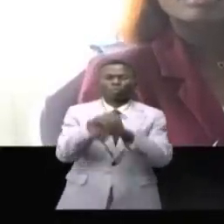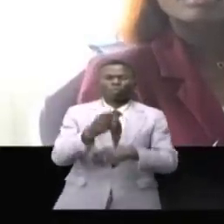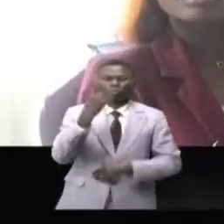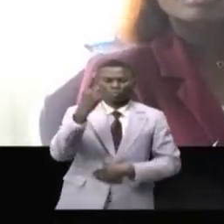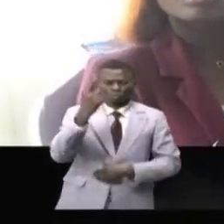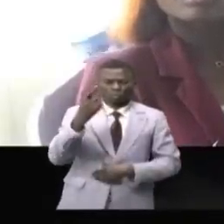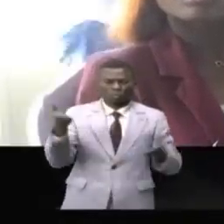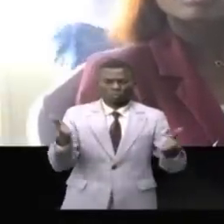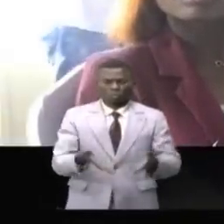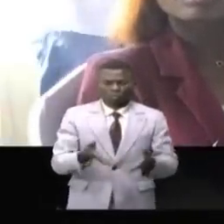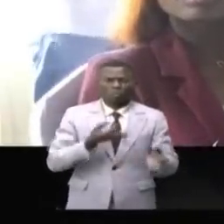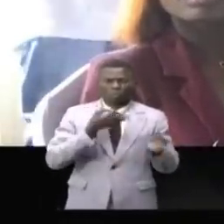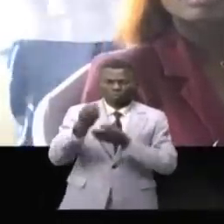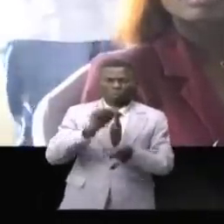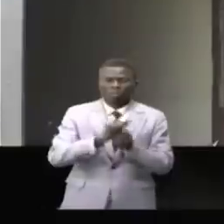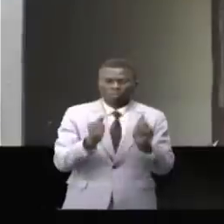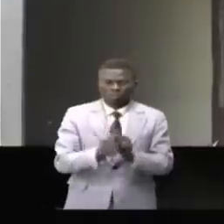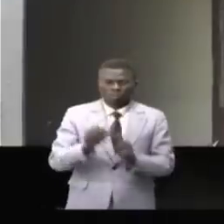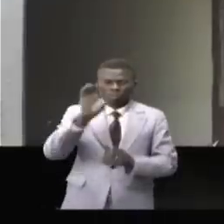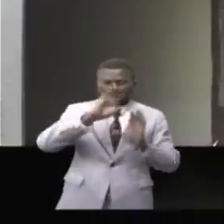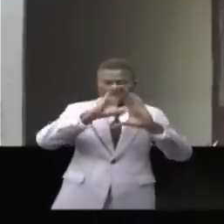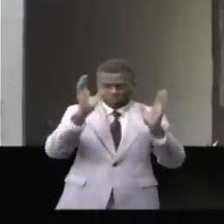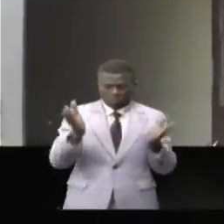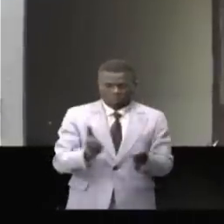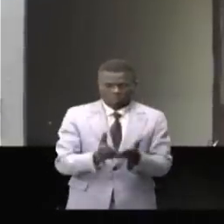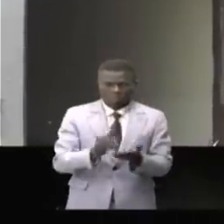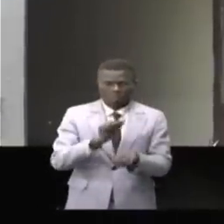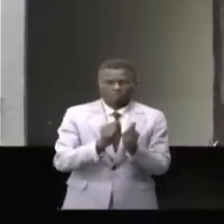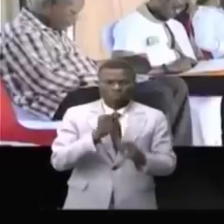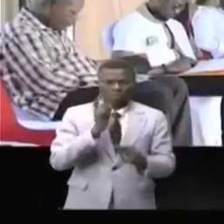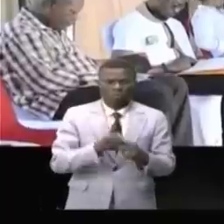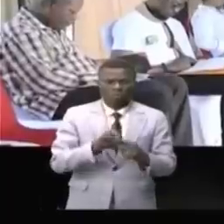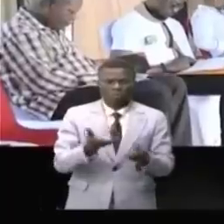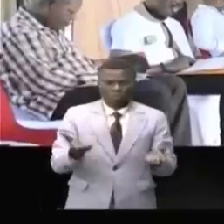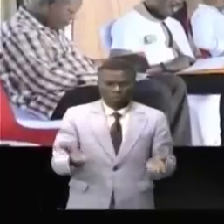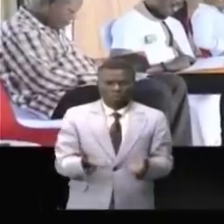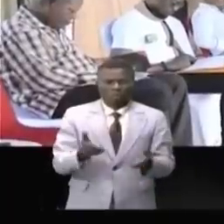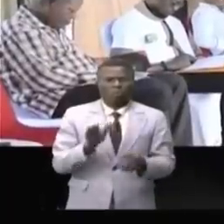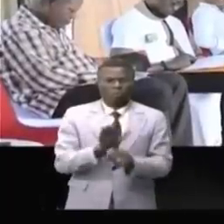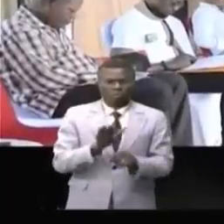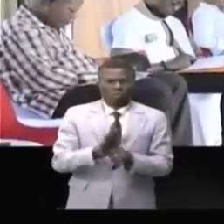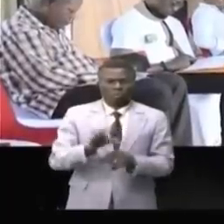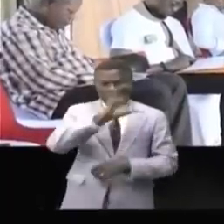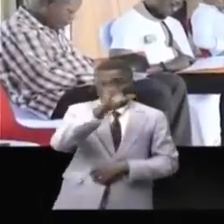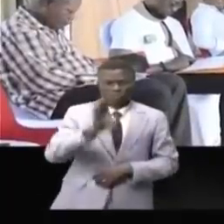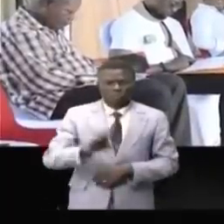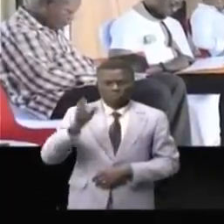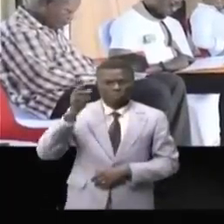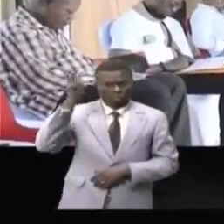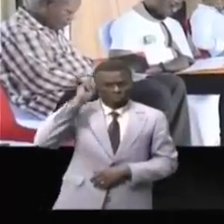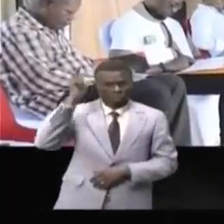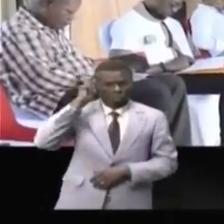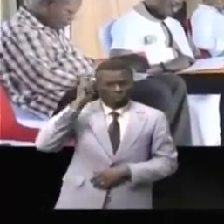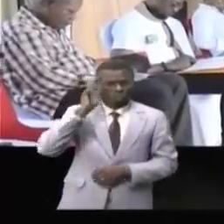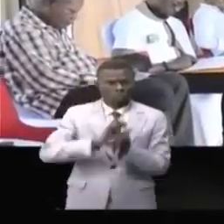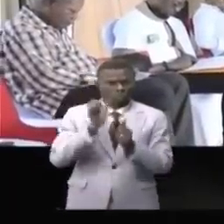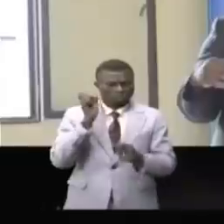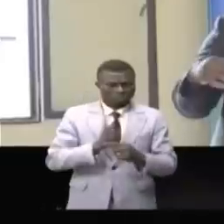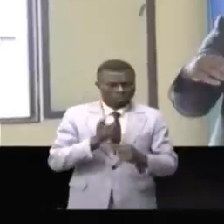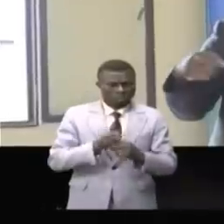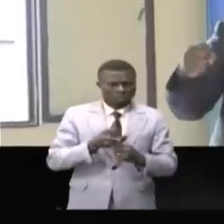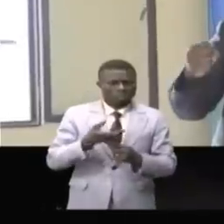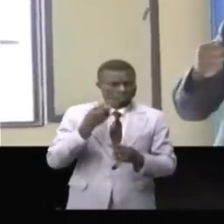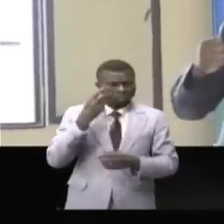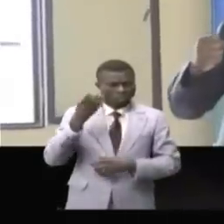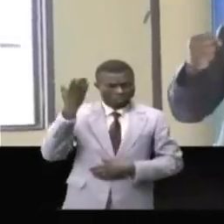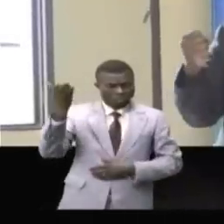brosse ici quelques problèmes de sa communauté. Les difficultés sont énormes dans la commune de Kimbatseke. Beaucoup de difficultés sont observées dans notre